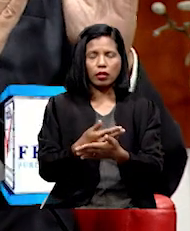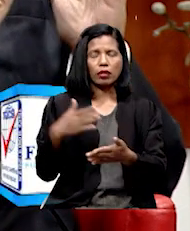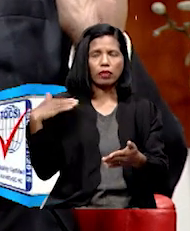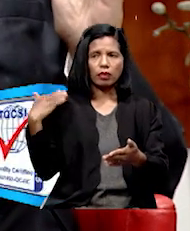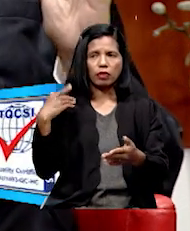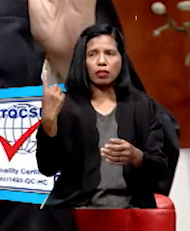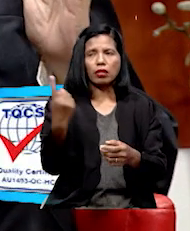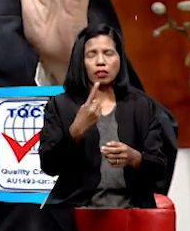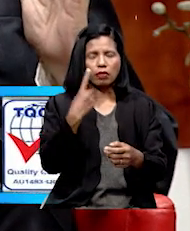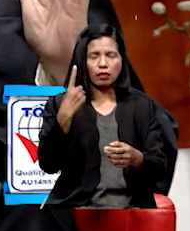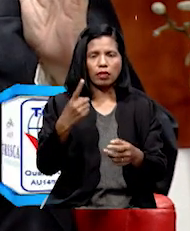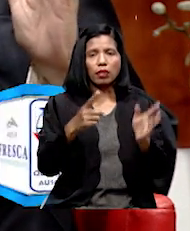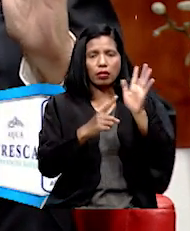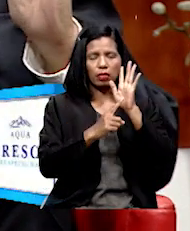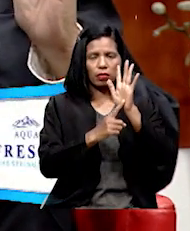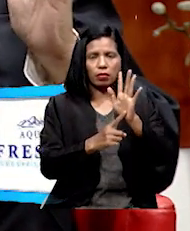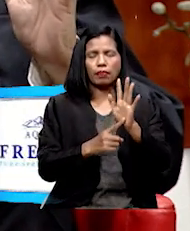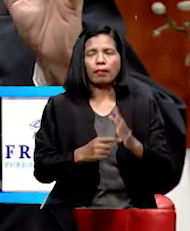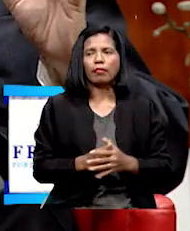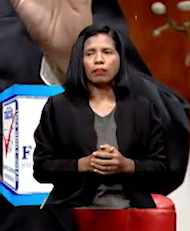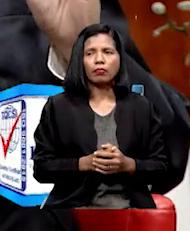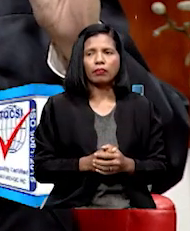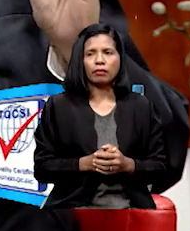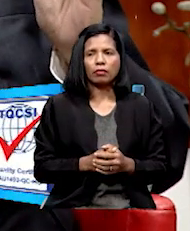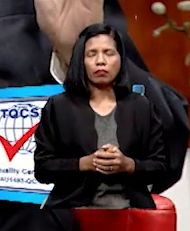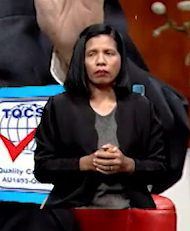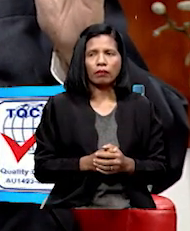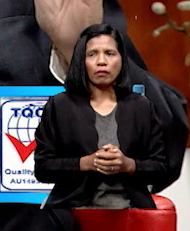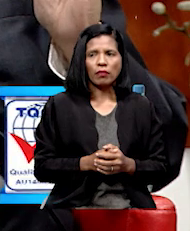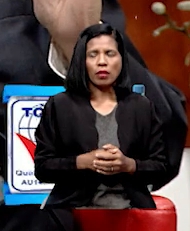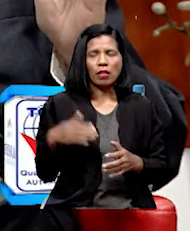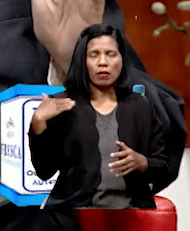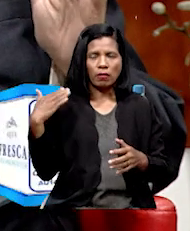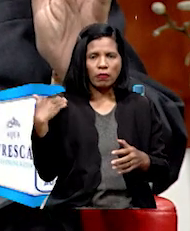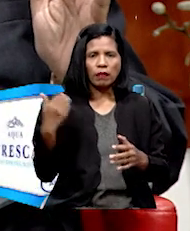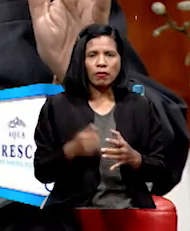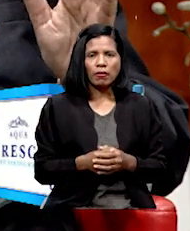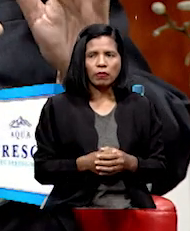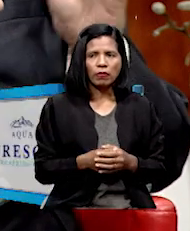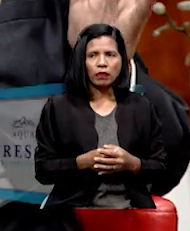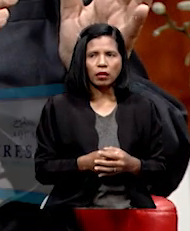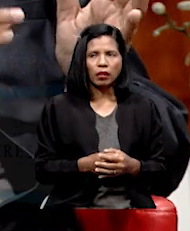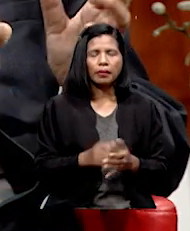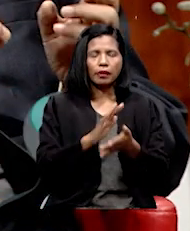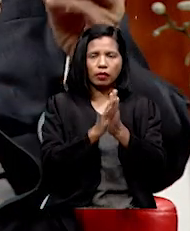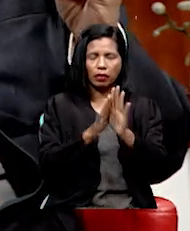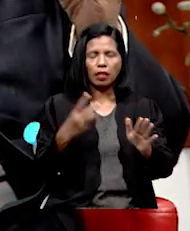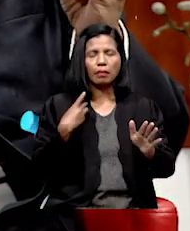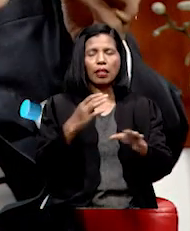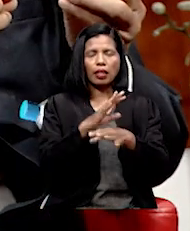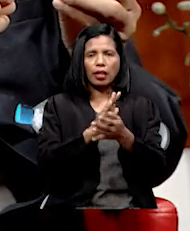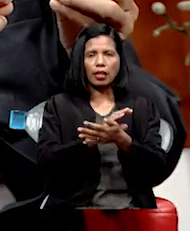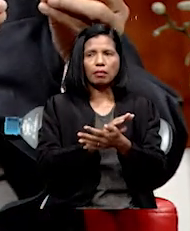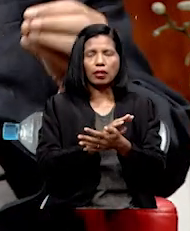na fatin ba transisang, paternalismo ida dia imi jovem sira imi hila imi calma lai ami hadiati amak ami